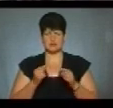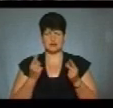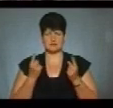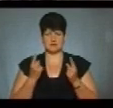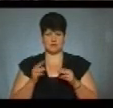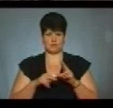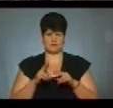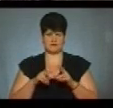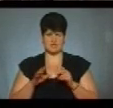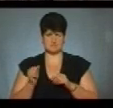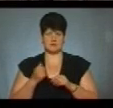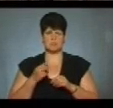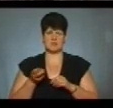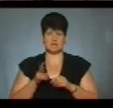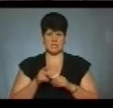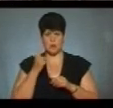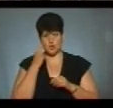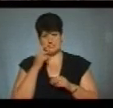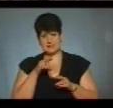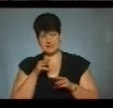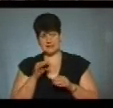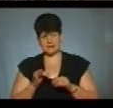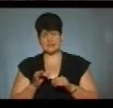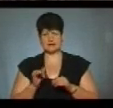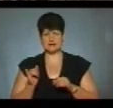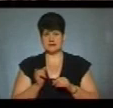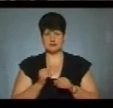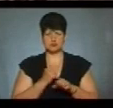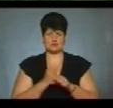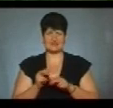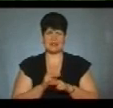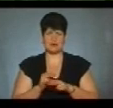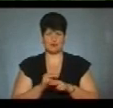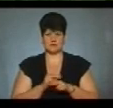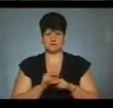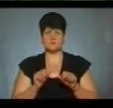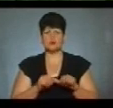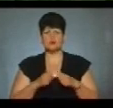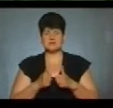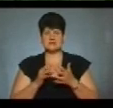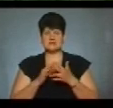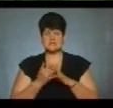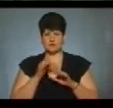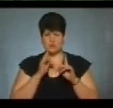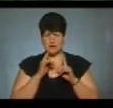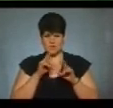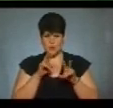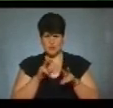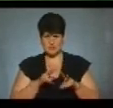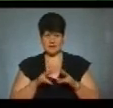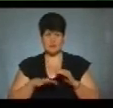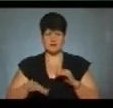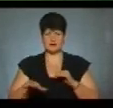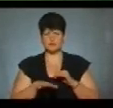будівництва. Мають прийти оцінити і десь зробити ремонт. Комісія сільської ради оглядала двори та городи,